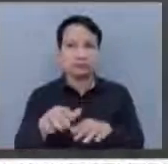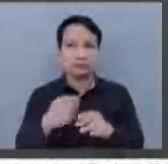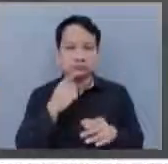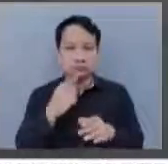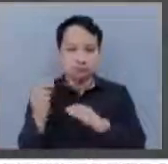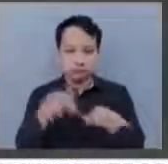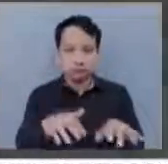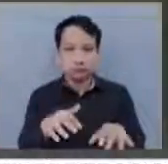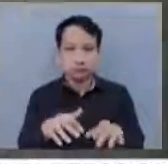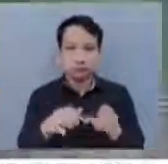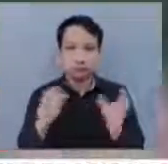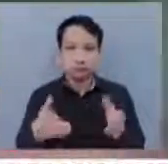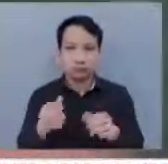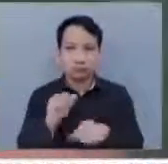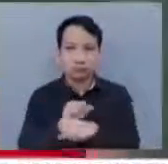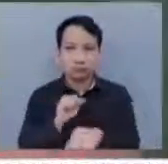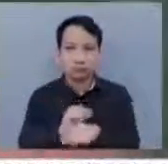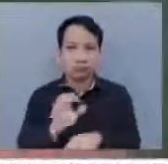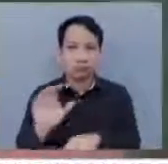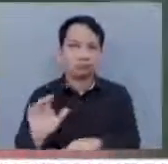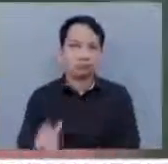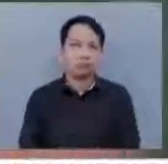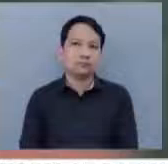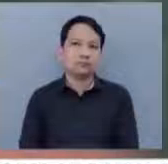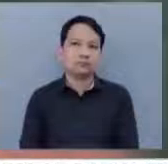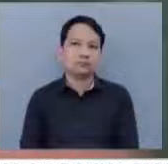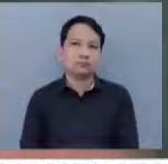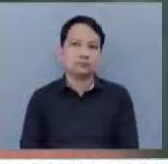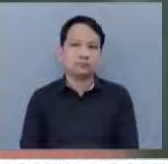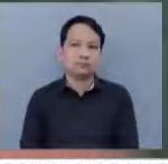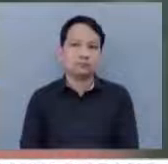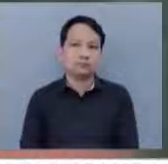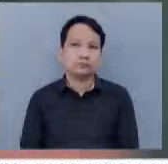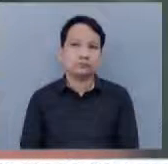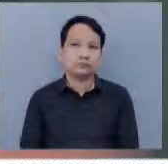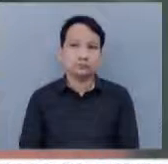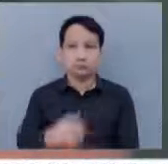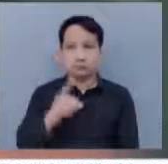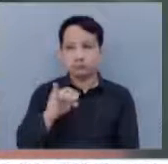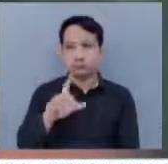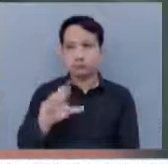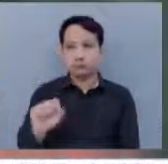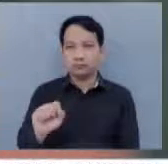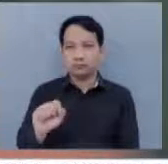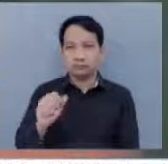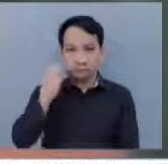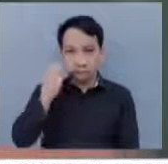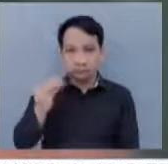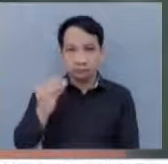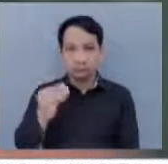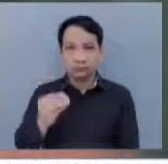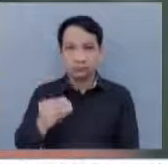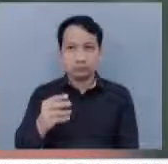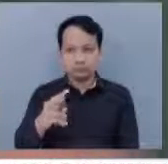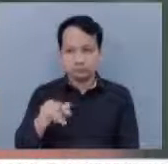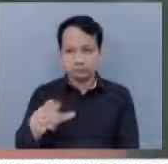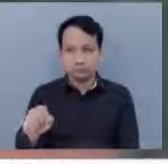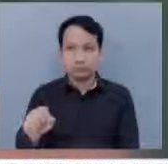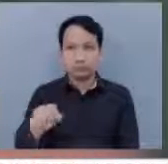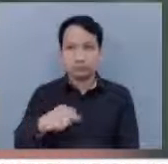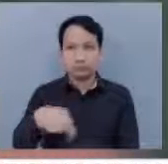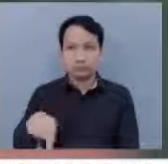trabaho, apektado na rin. Sa litrato naman na kuha ni Medi Pineda sa Villa Monteverde Subdivision sa